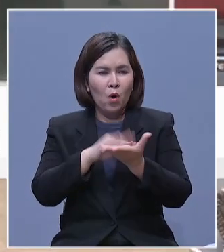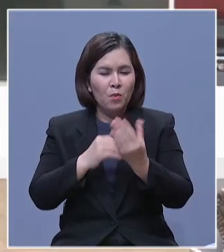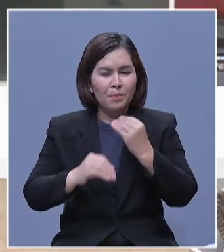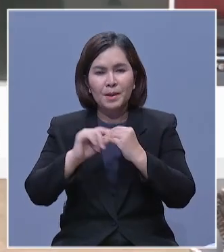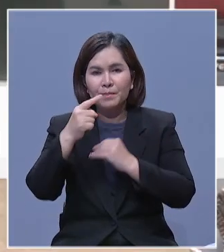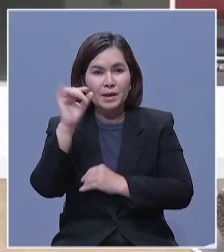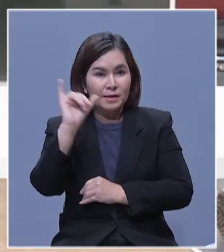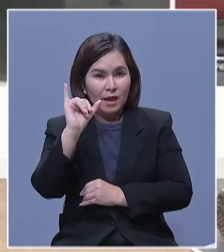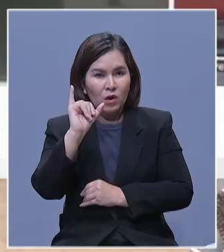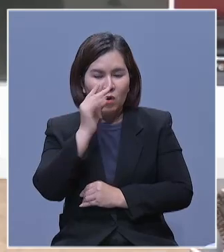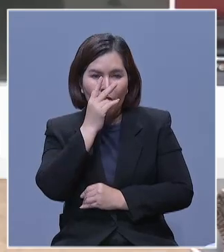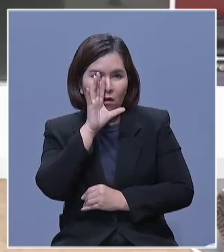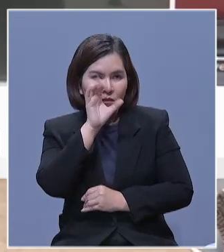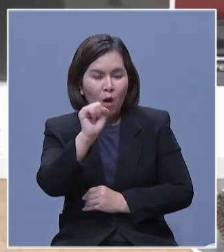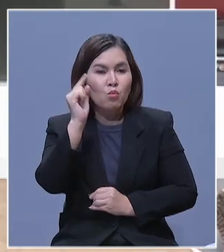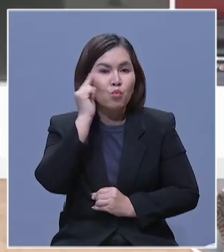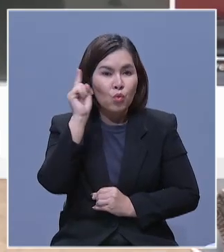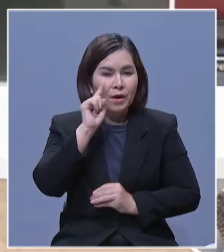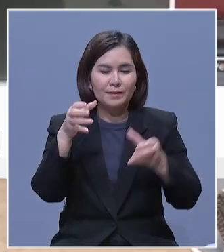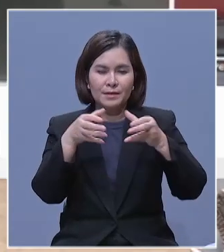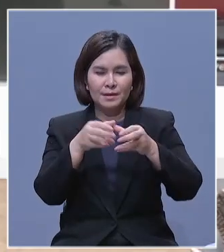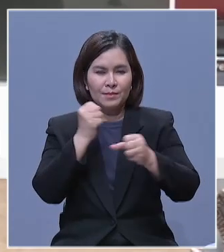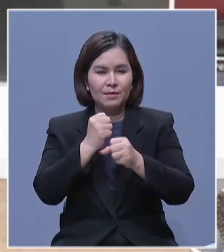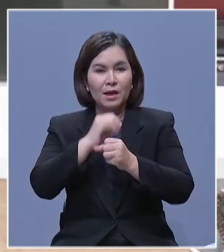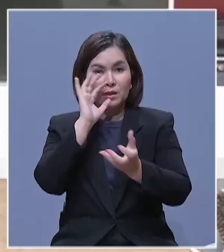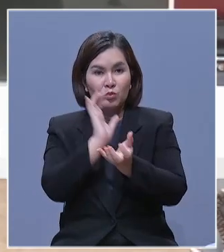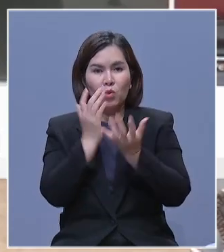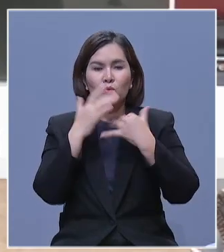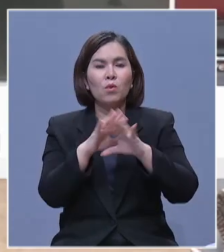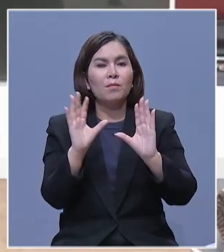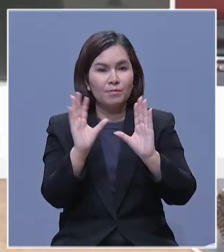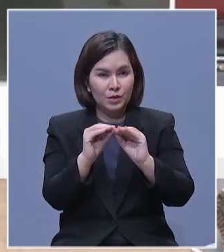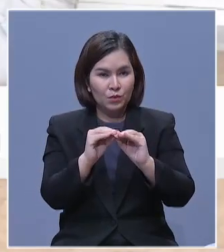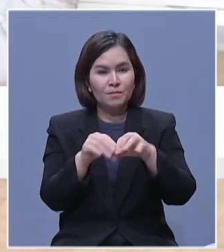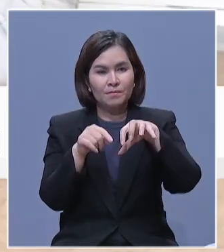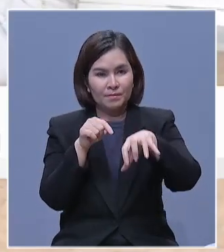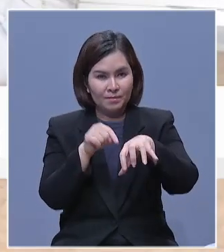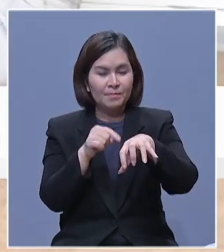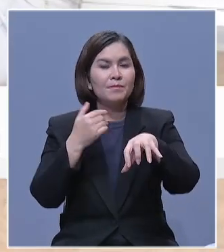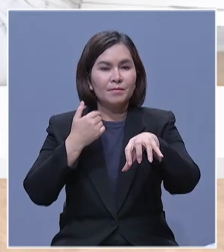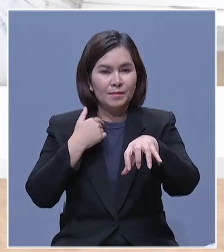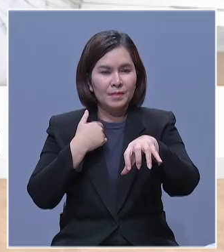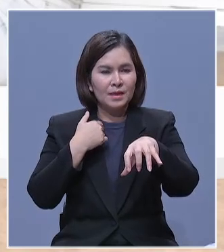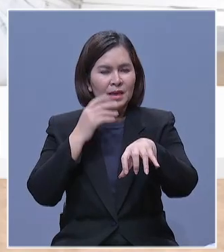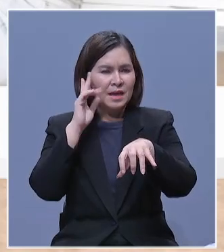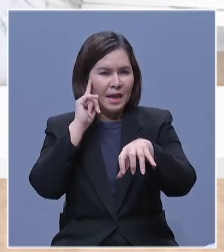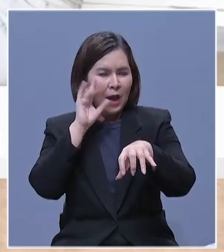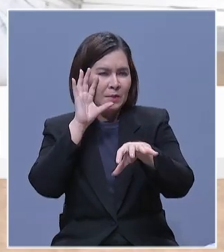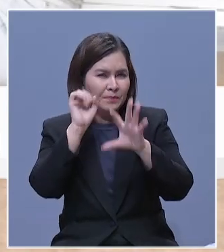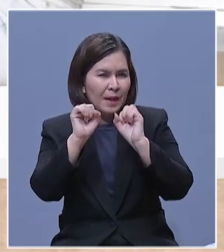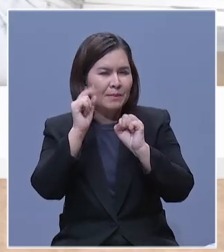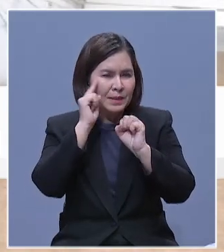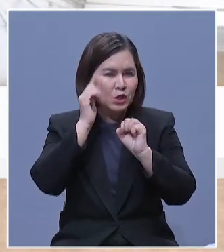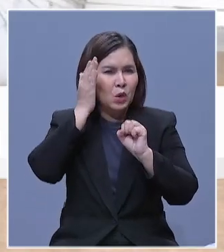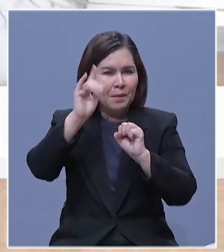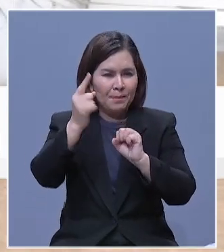ก็มีรายงานว่าตำรวจชุดทำคดีส่วนหนึงได้เข้ามาประชุมร่วมกันที่สนปทุมวันท่ามกลางกระแสข่าวว่าอาจจะมีการออกหมาย